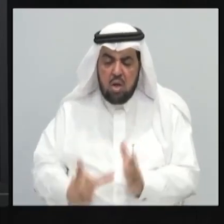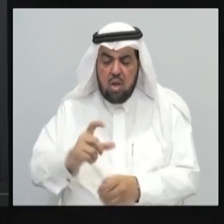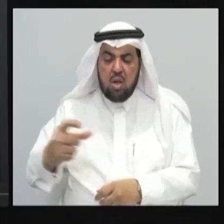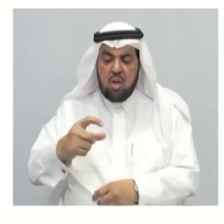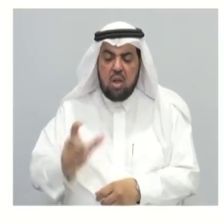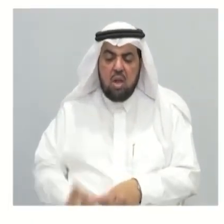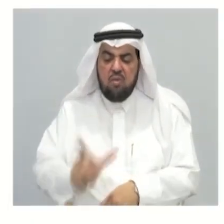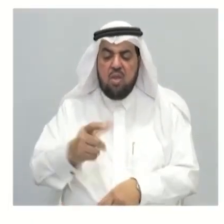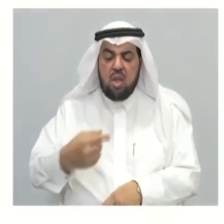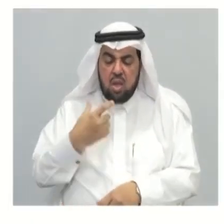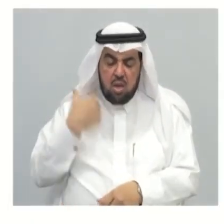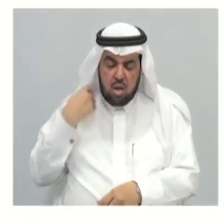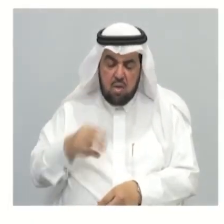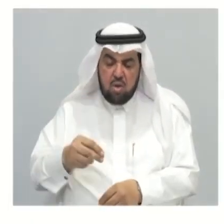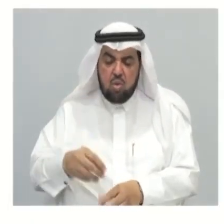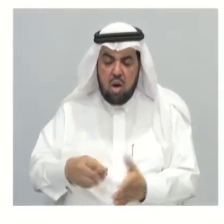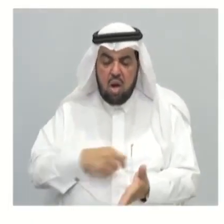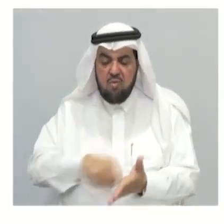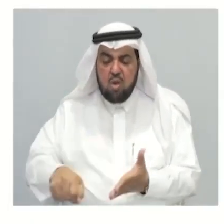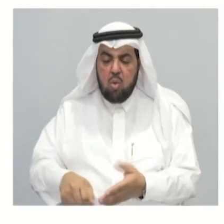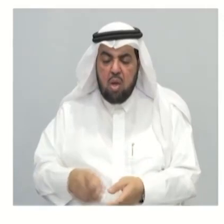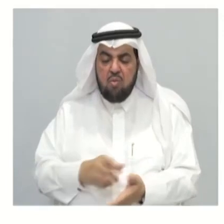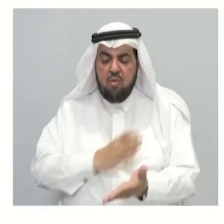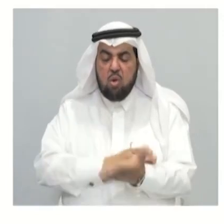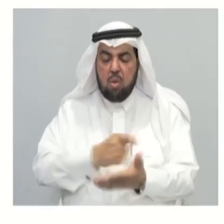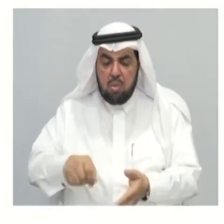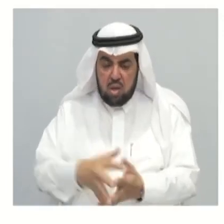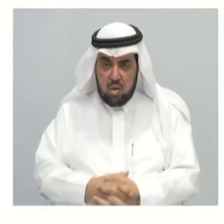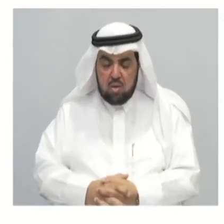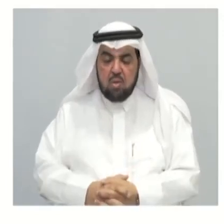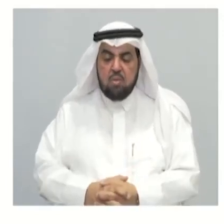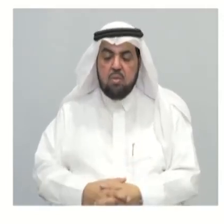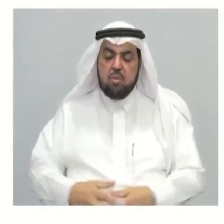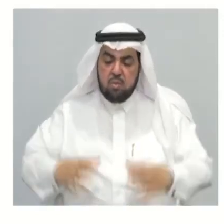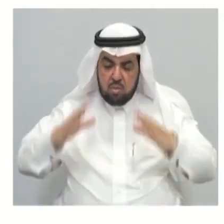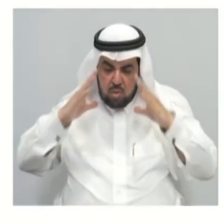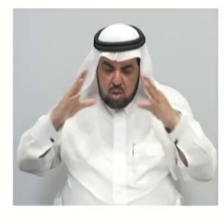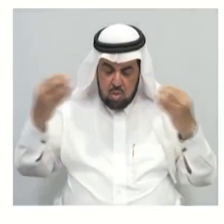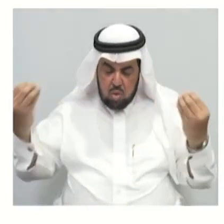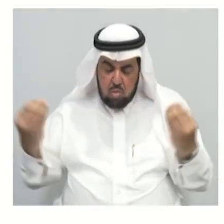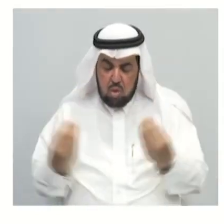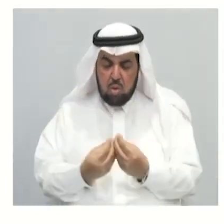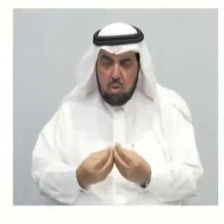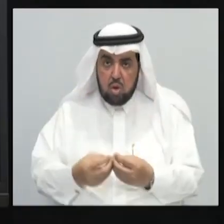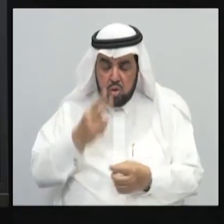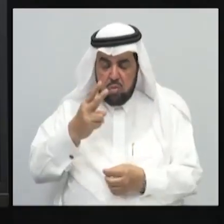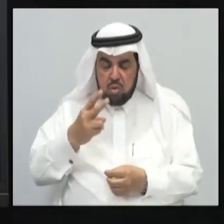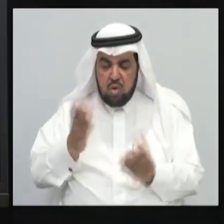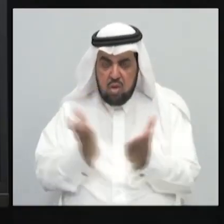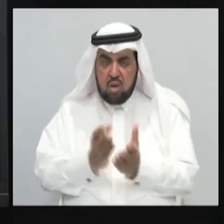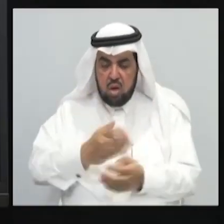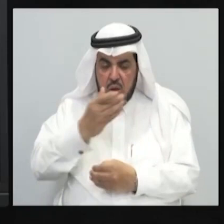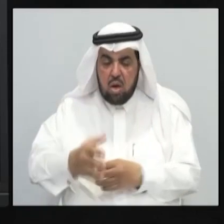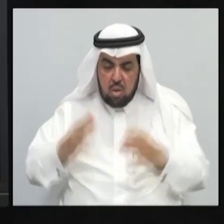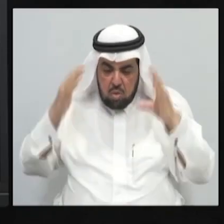الذاتيه او نموذج لفاتوره بيع شكرا لكم على حسن المتابعه ونلتقيكم باذن الله في الدرس